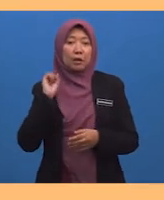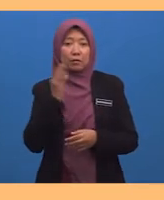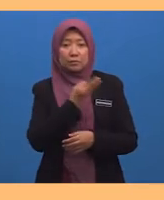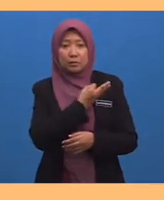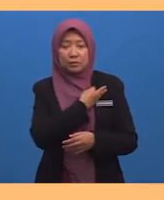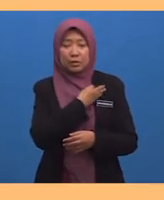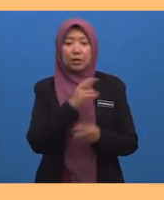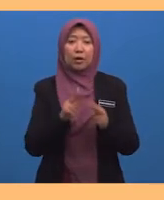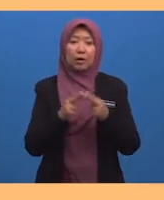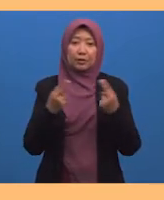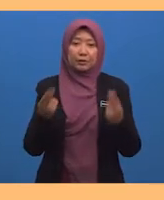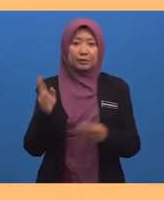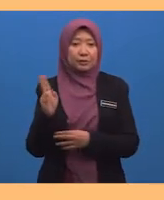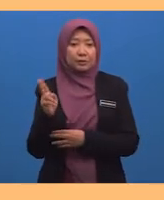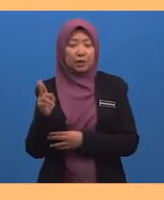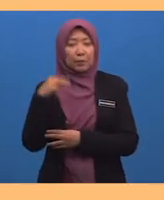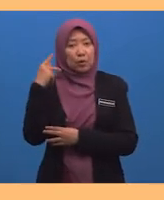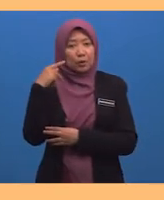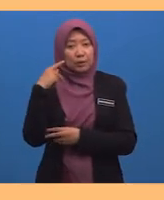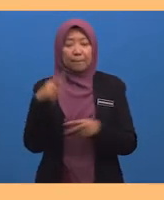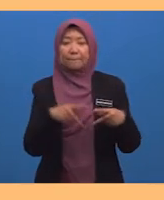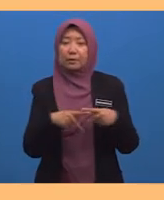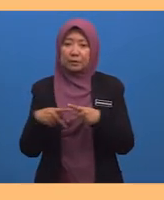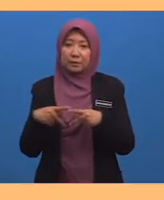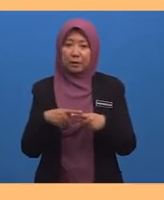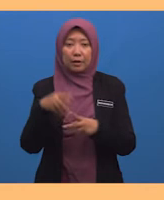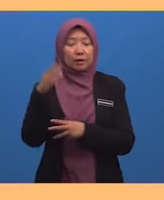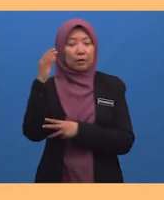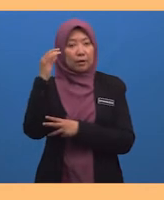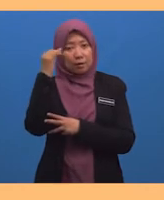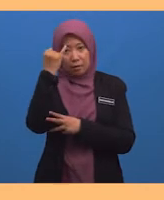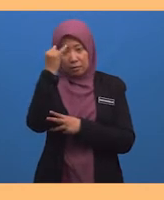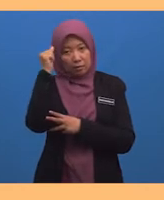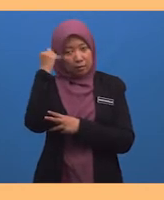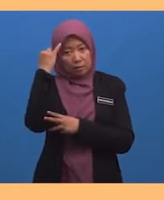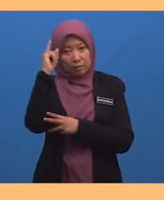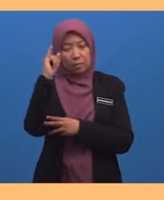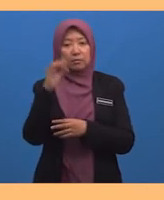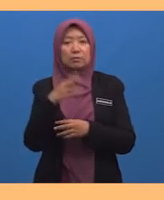politik, ilmu matematik, ilmu peperangan, ilmu akal dan sebagainya.